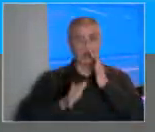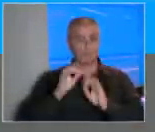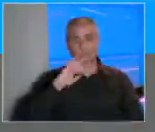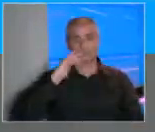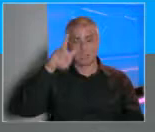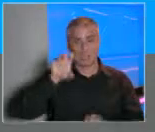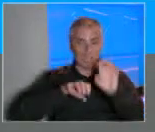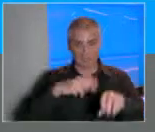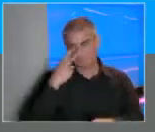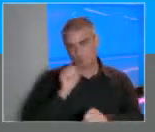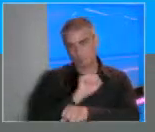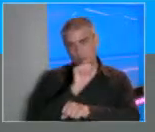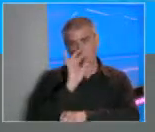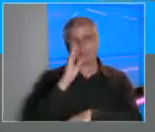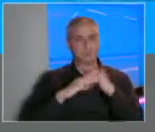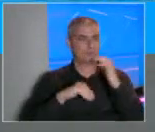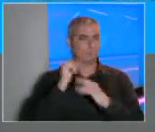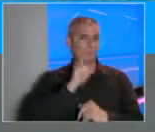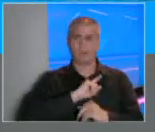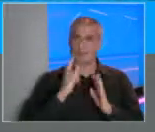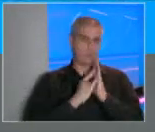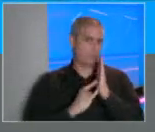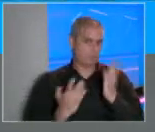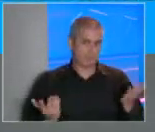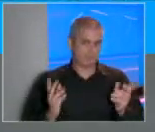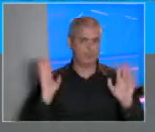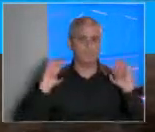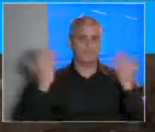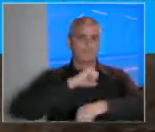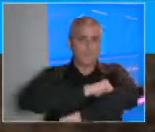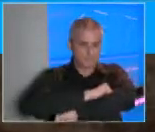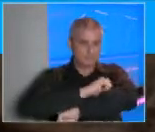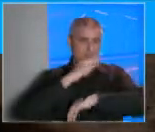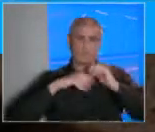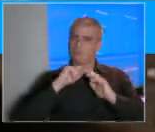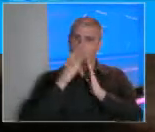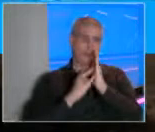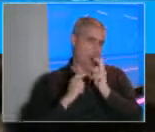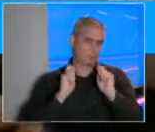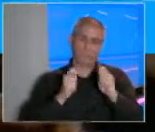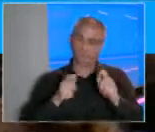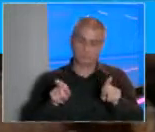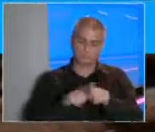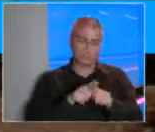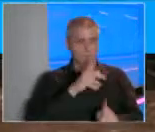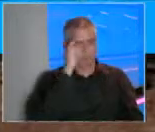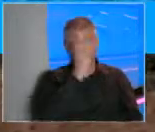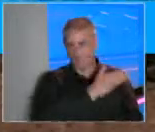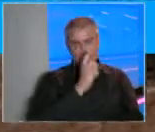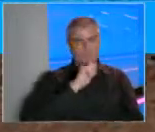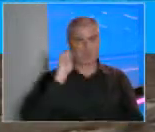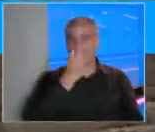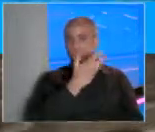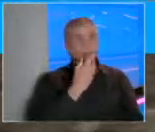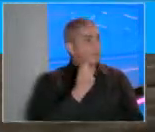באריאל, אתה תראה כמה תלונות כנגד בנייה לא... בסגירת מרפסות ובנייה לא חוקית מוגשים, בדיוק כמו שיש לך בתל אביב ברמת